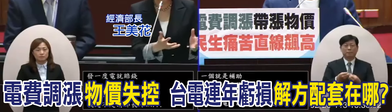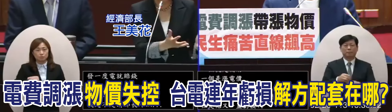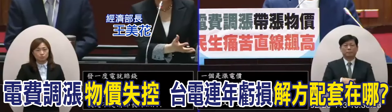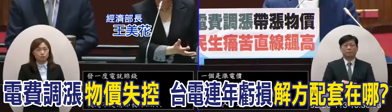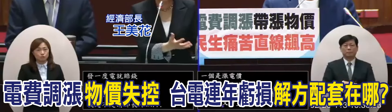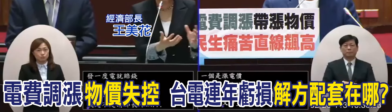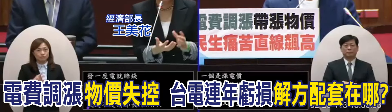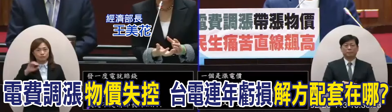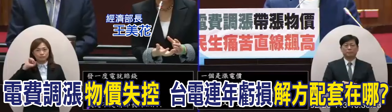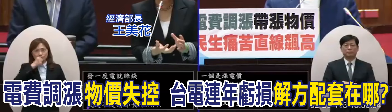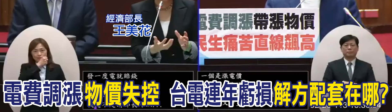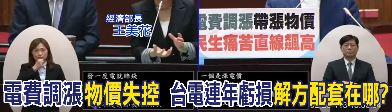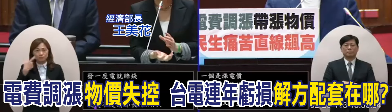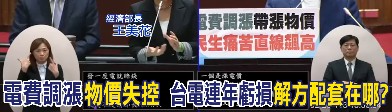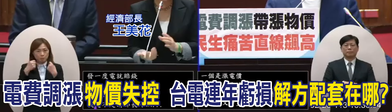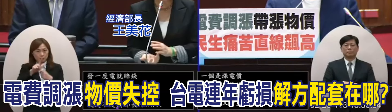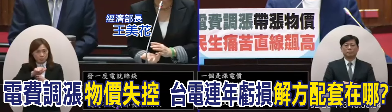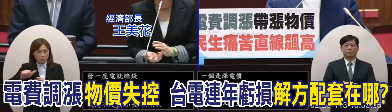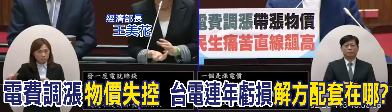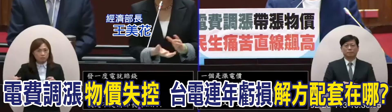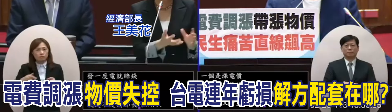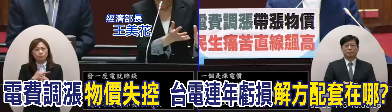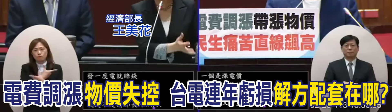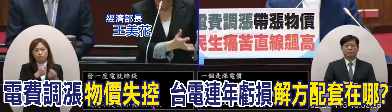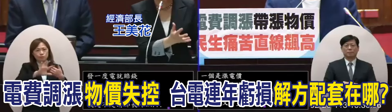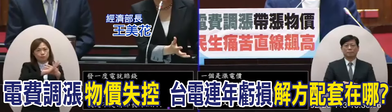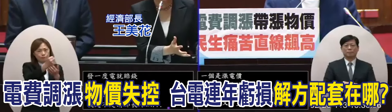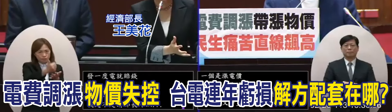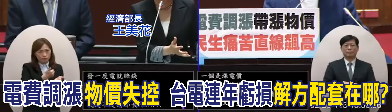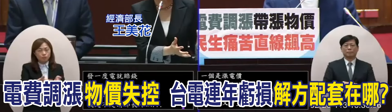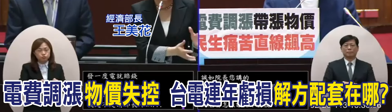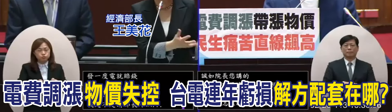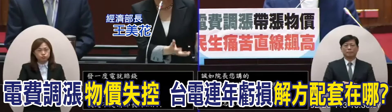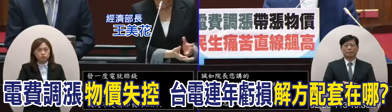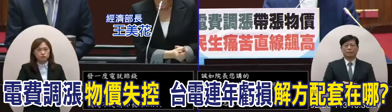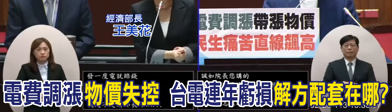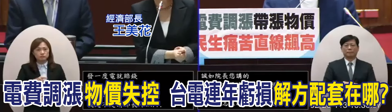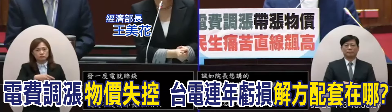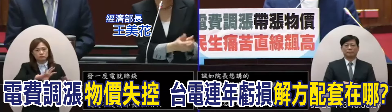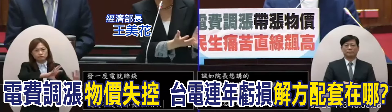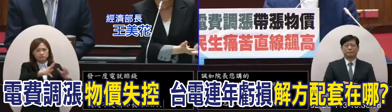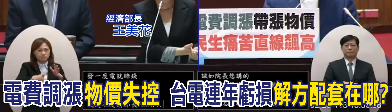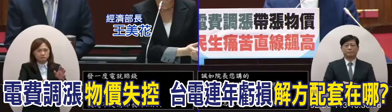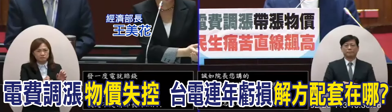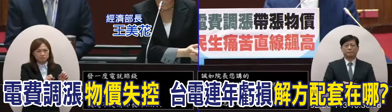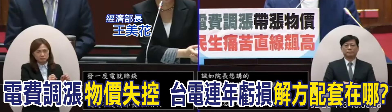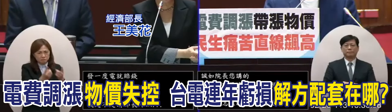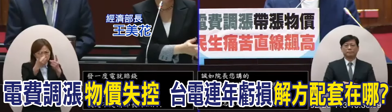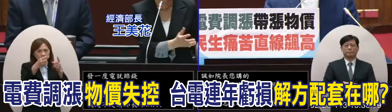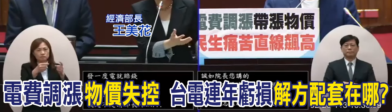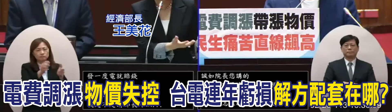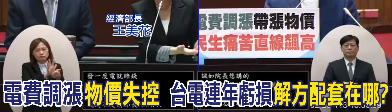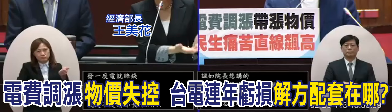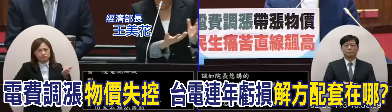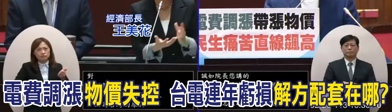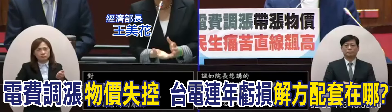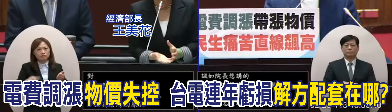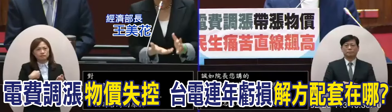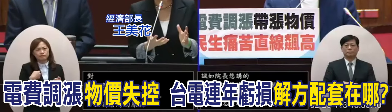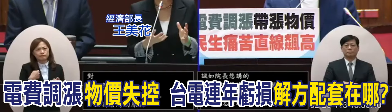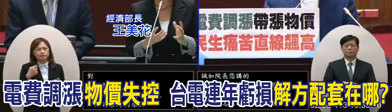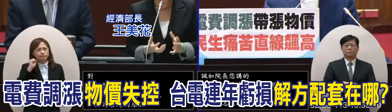个台湾的原料一定都是要进口，那这个是国际的价格的机制，这个我们没有办法解决。但